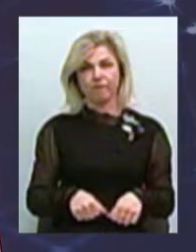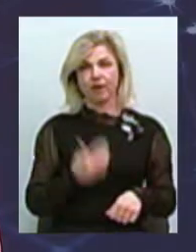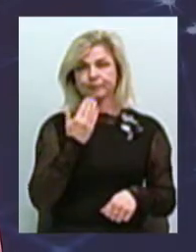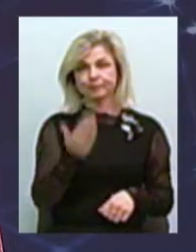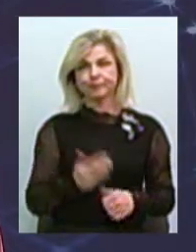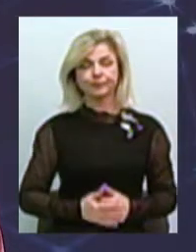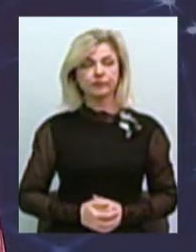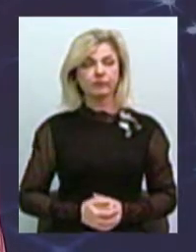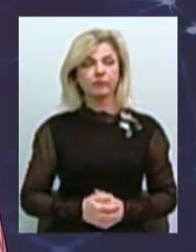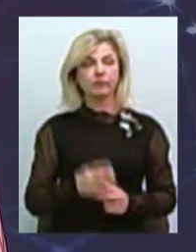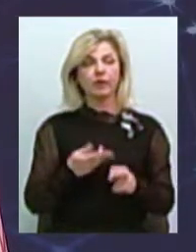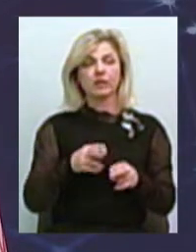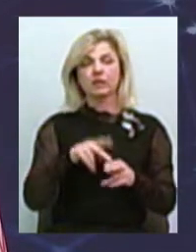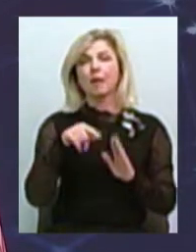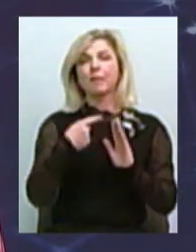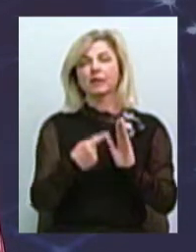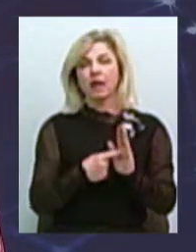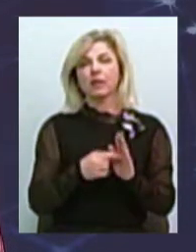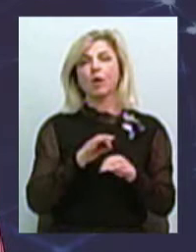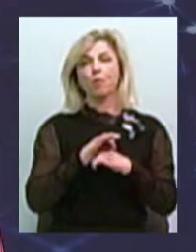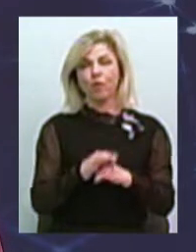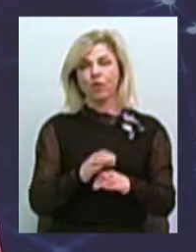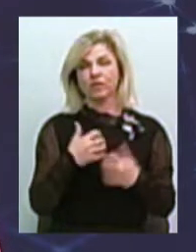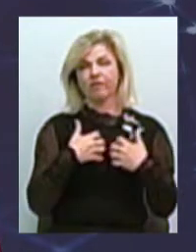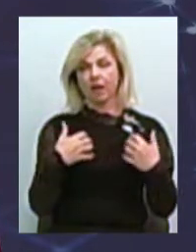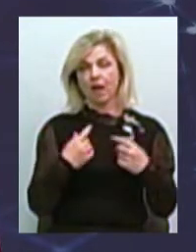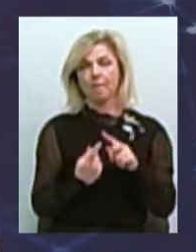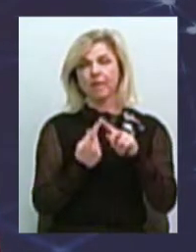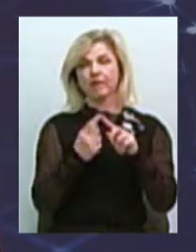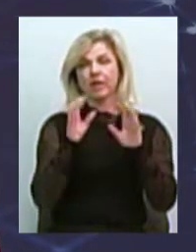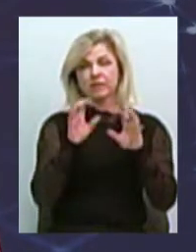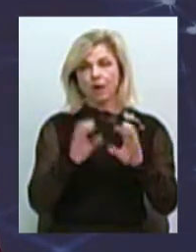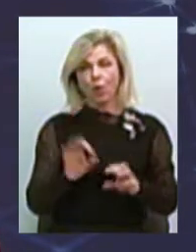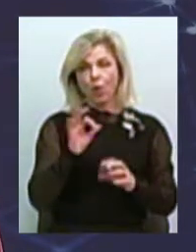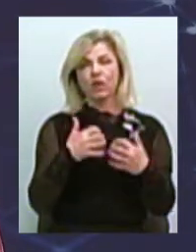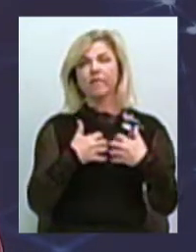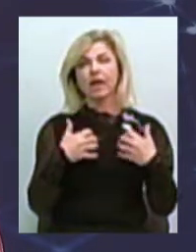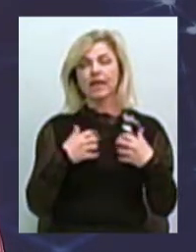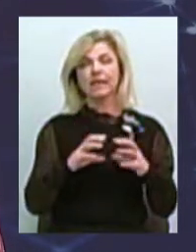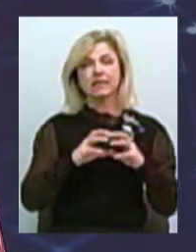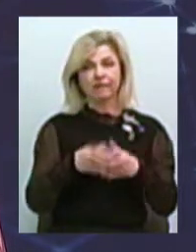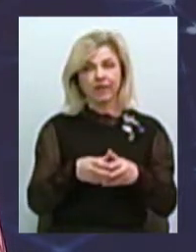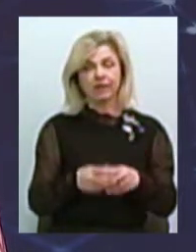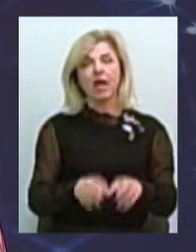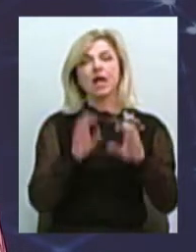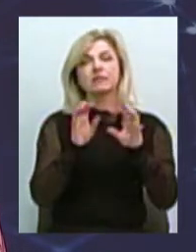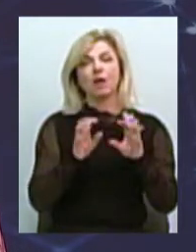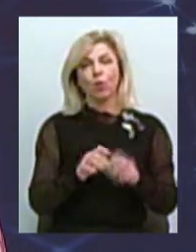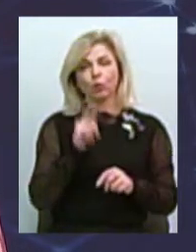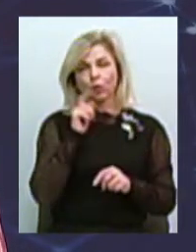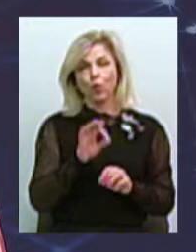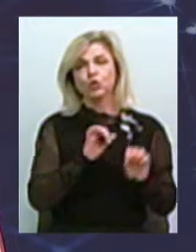Ці питання поводження із тваринами регулюються, по-перше, законом України про тваринний світ, законом України про захист тварин